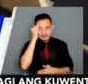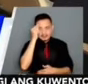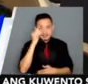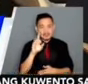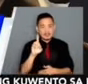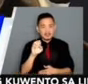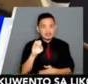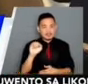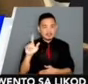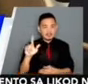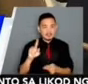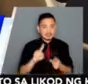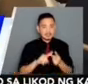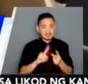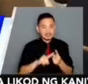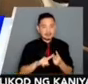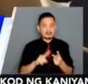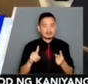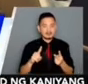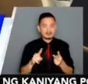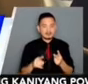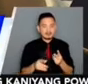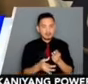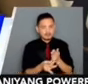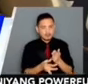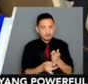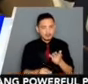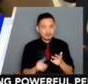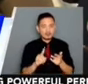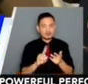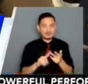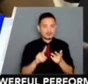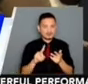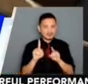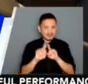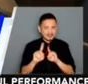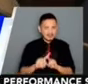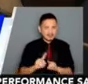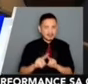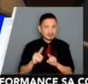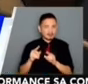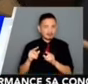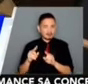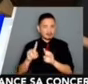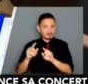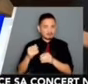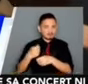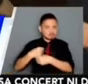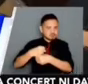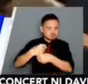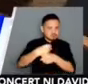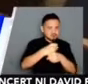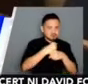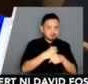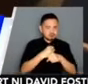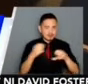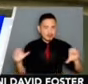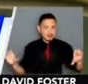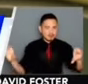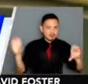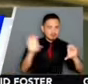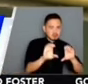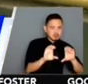bunker fuel power plants to run and be and get the compensation that they need in order to